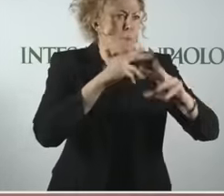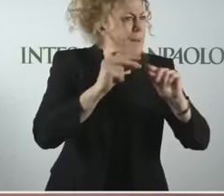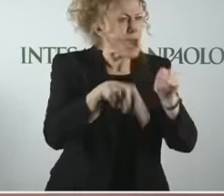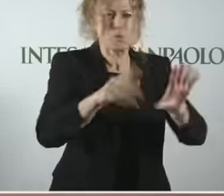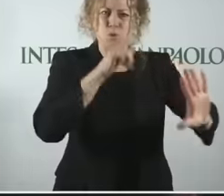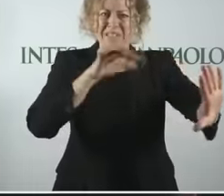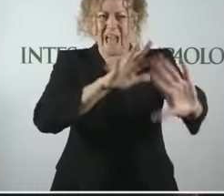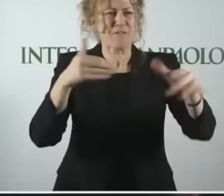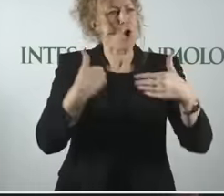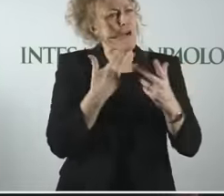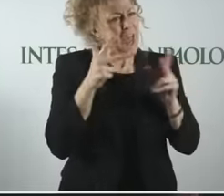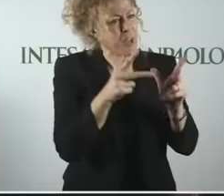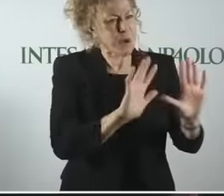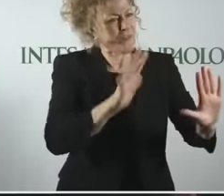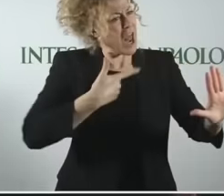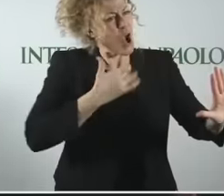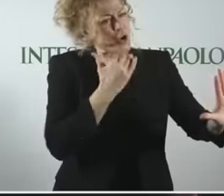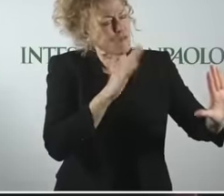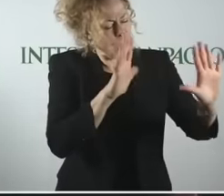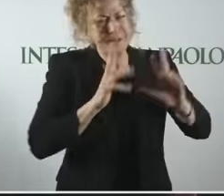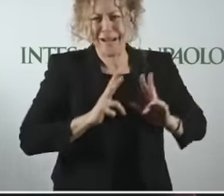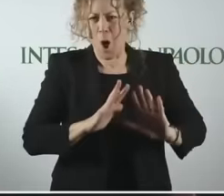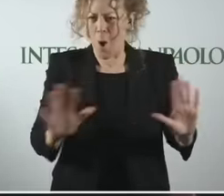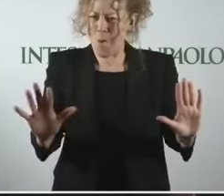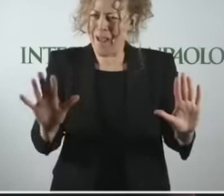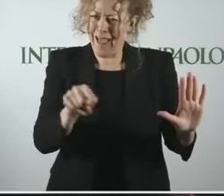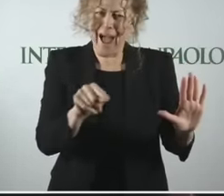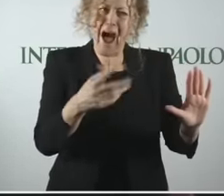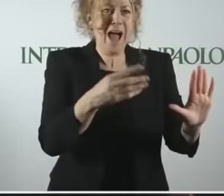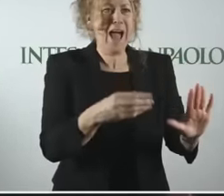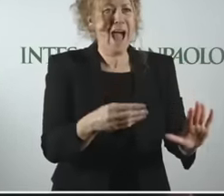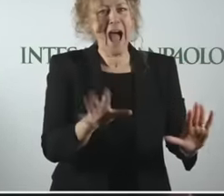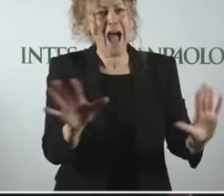cose Dai non voglio mica sgridarti figurati m Avete